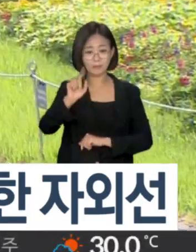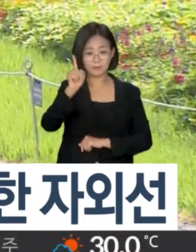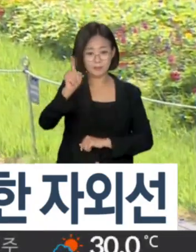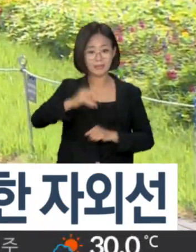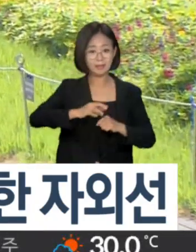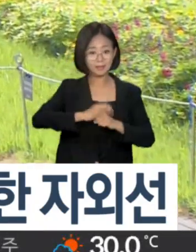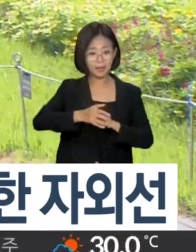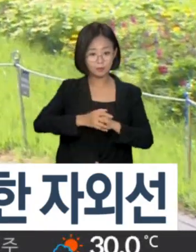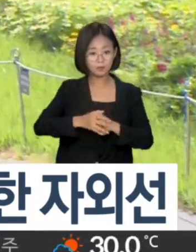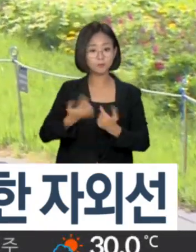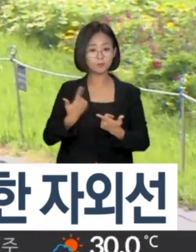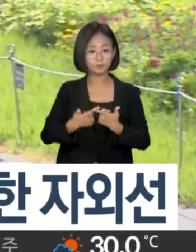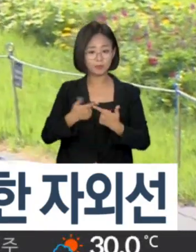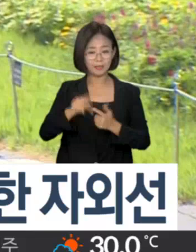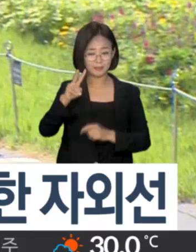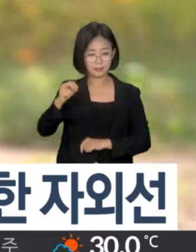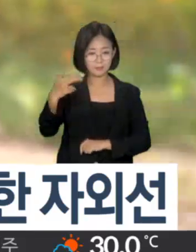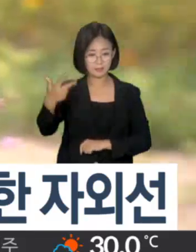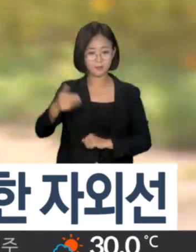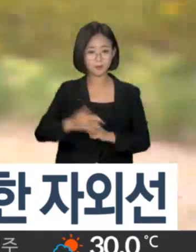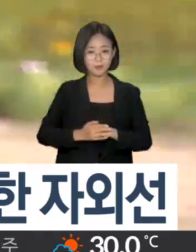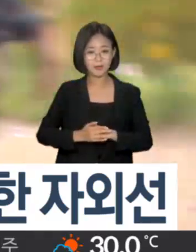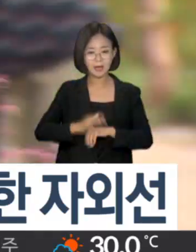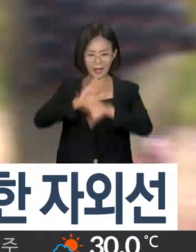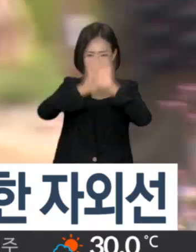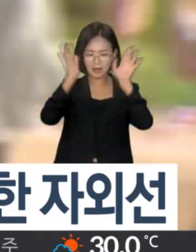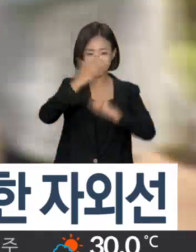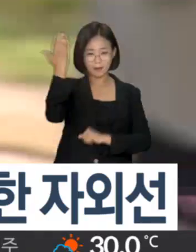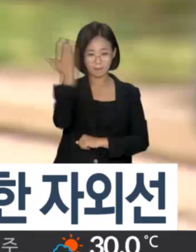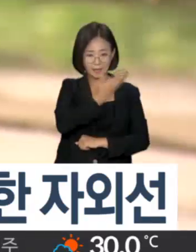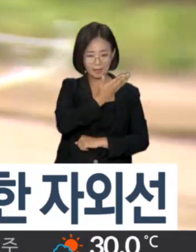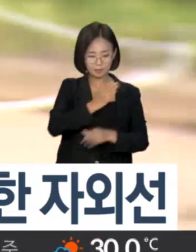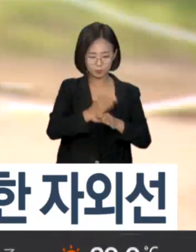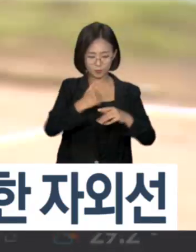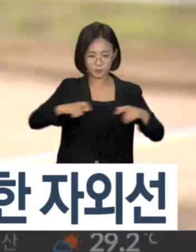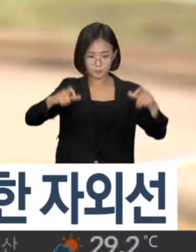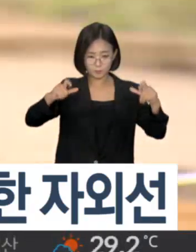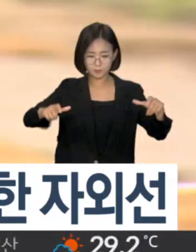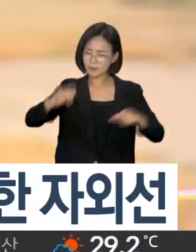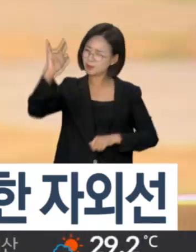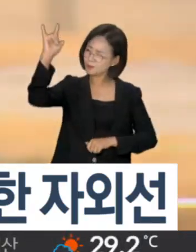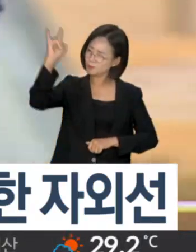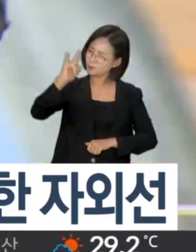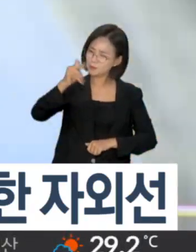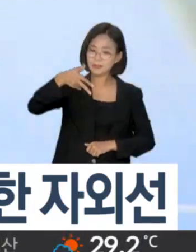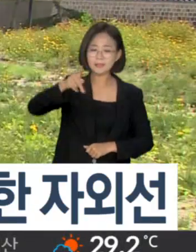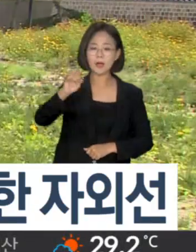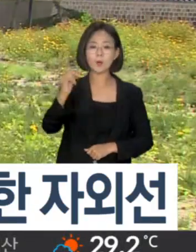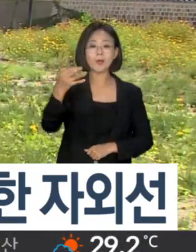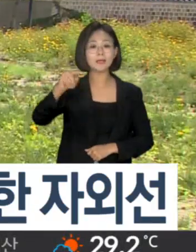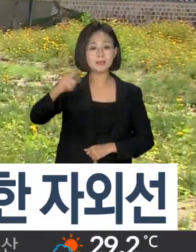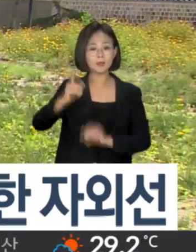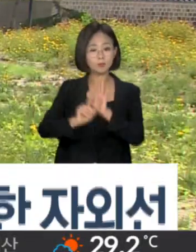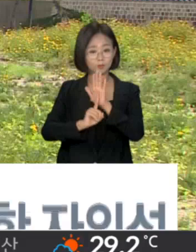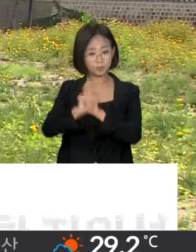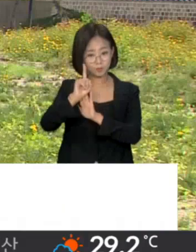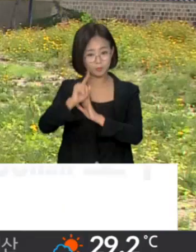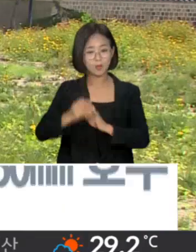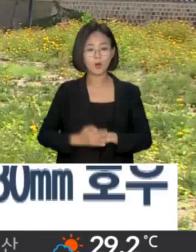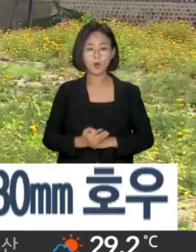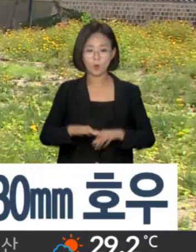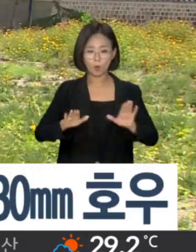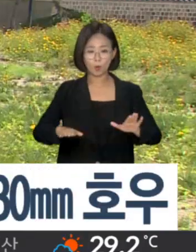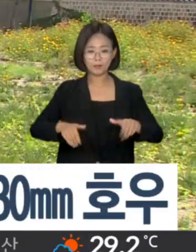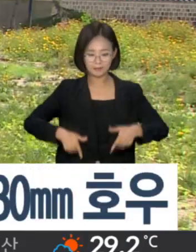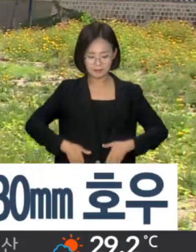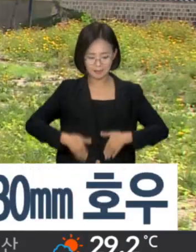부산은 27도가 되겠습니다. 맑은 하늘이 이어지는 중부지방은 자외선 지수가 높겠습니다. 오늘 남부지방은